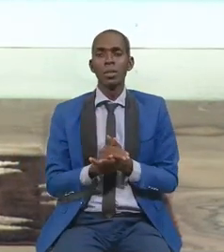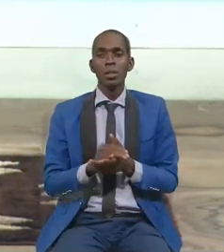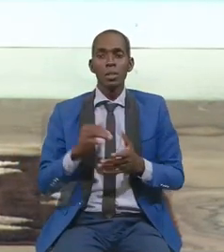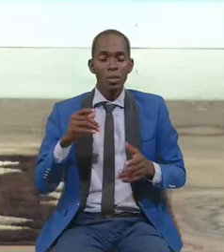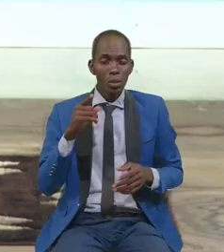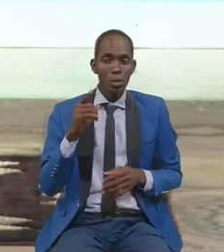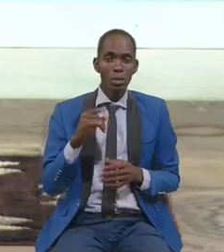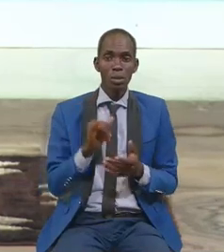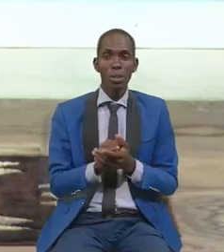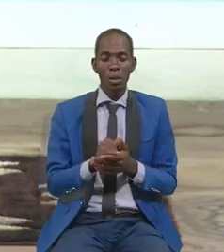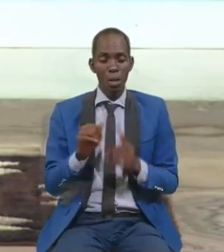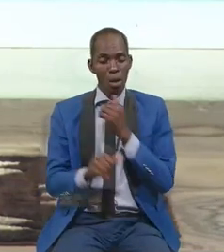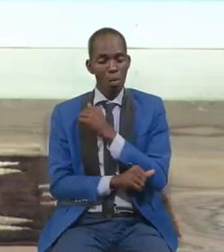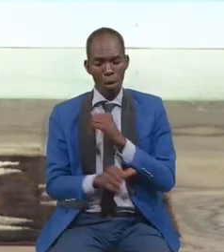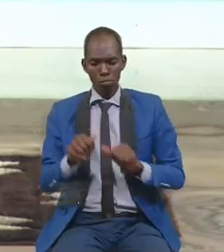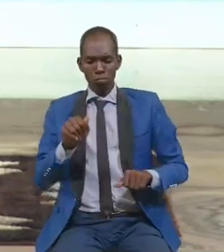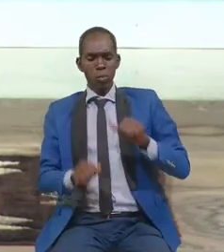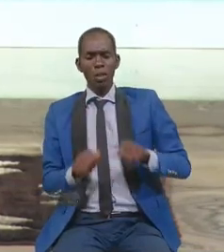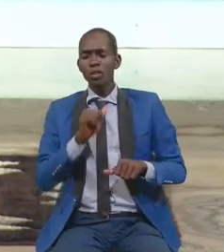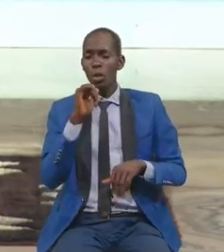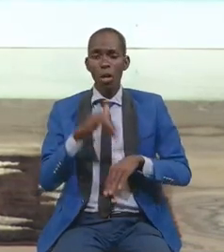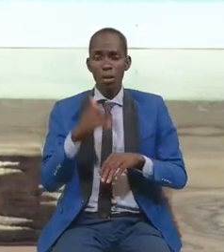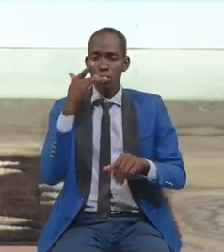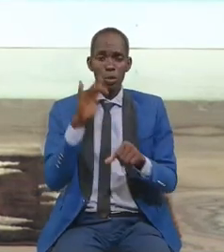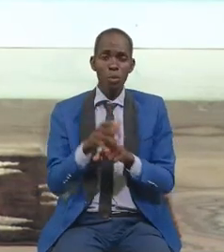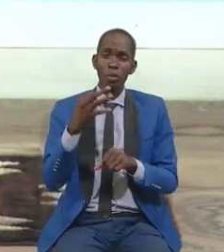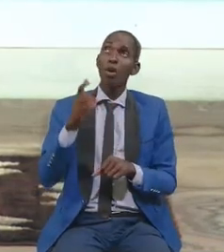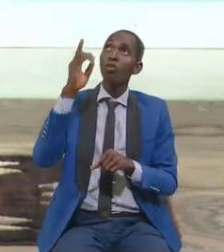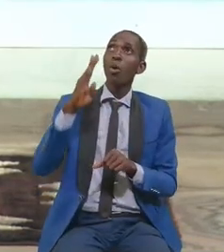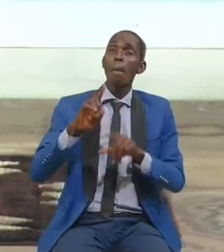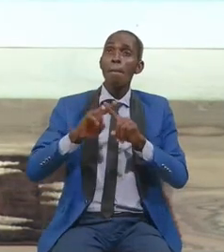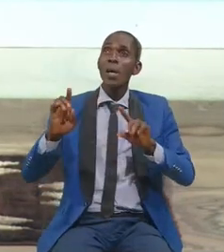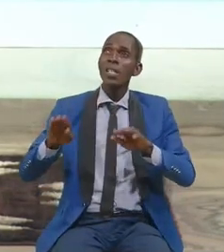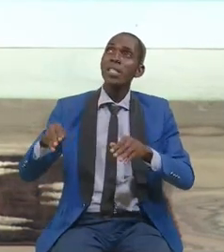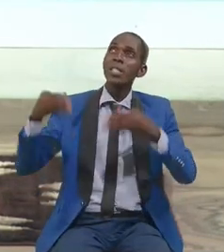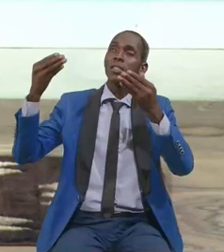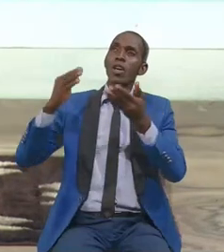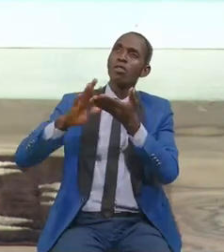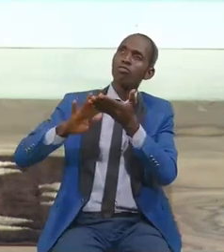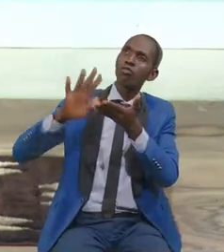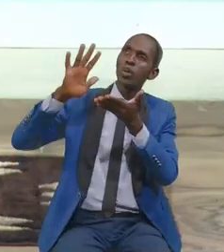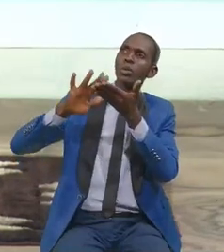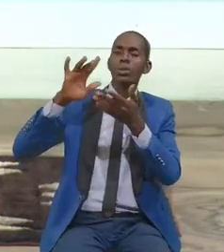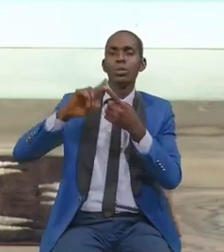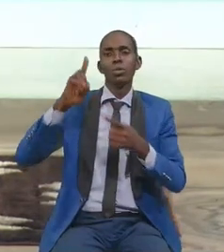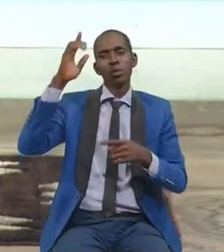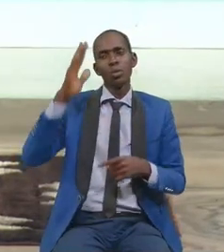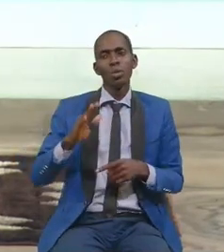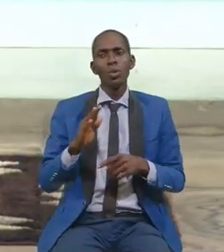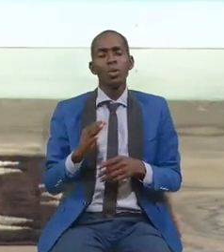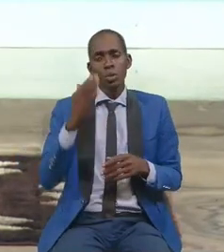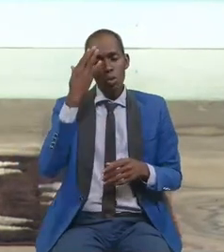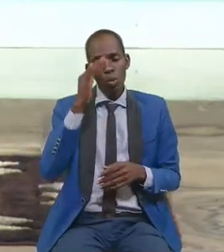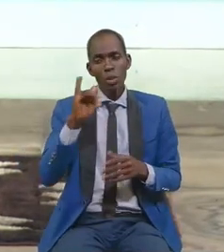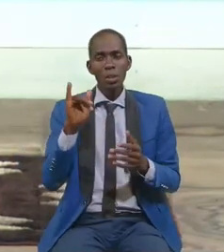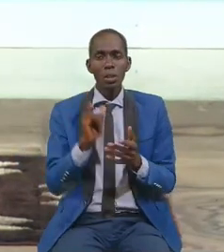Il ne doute pas de la promesse de Dieu. Il donne gloire à Dieu. Sachant que ce que Dieu a promis, il peut aussi